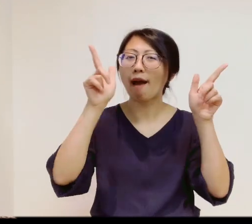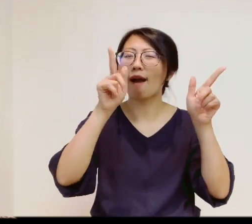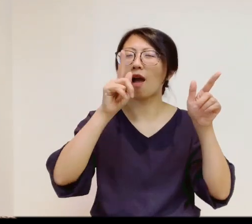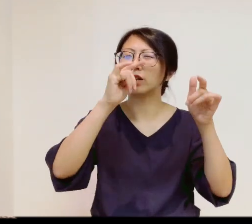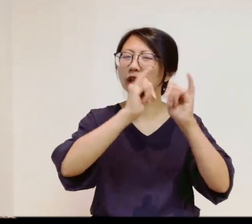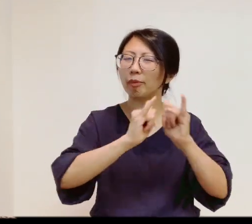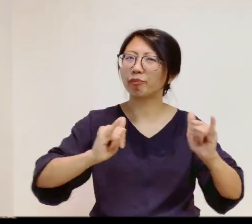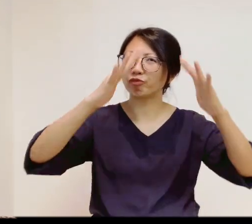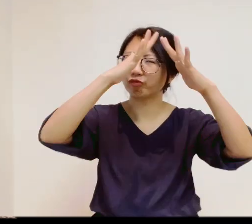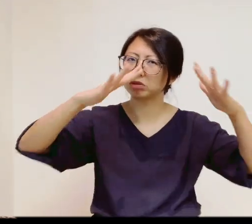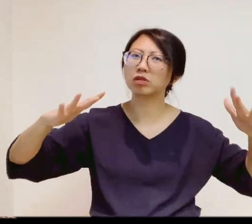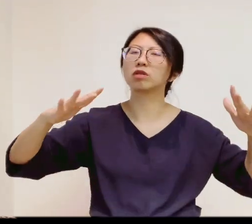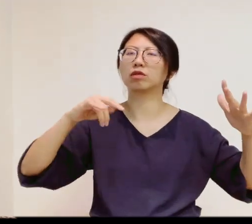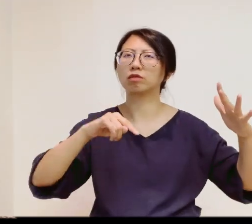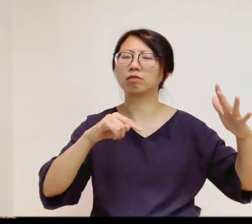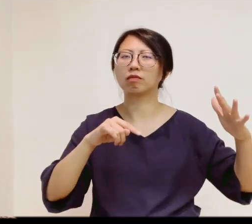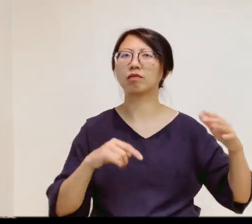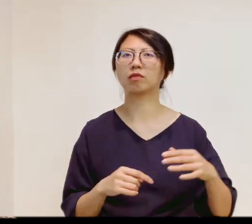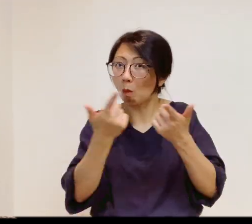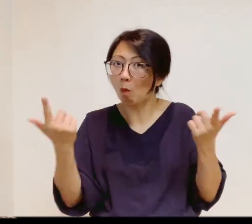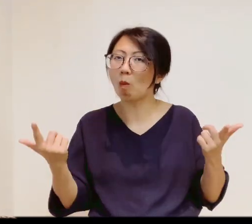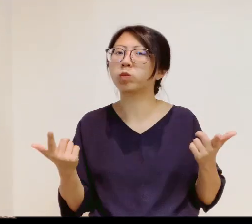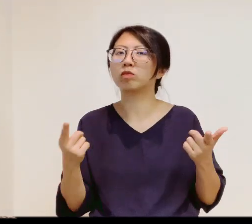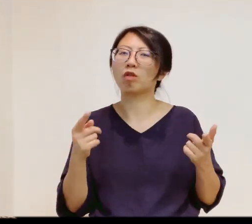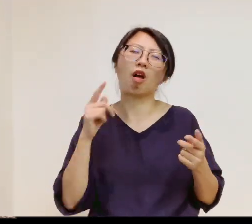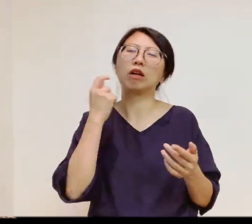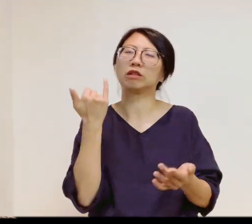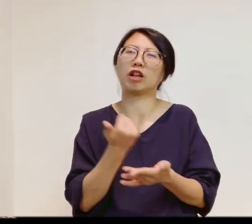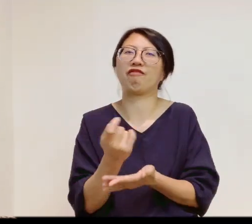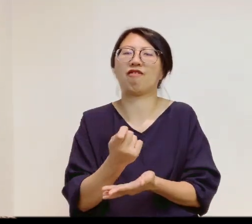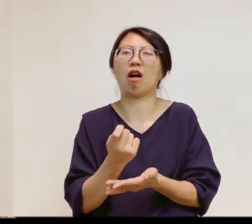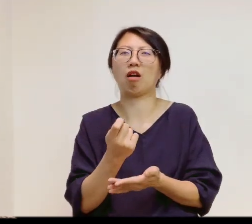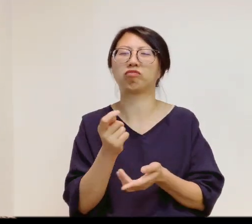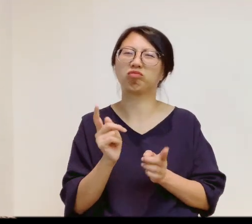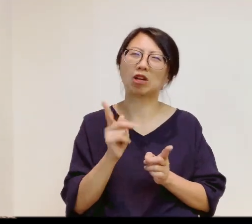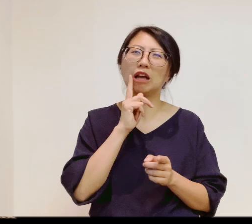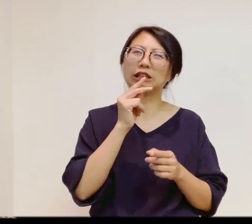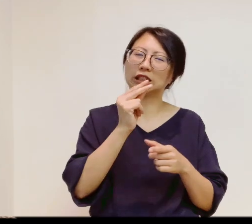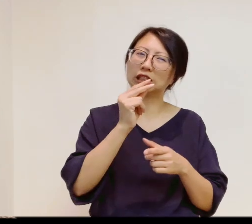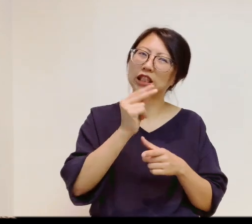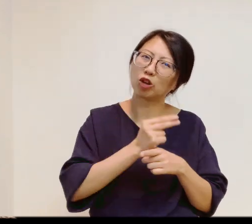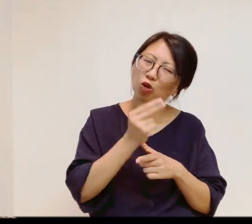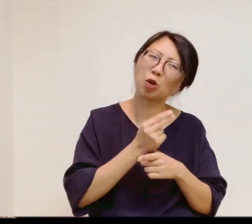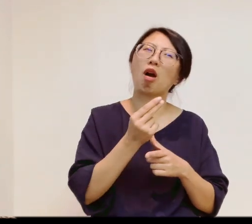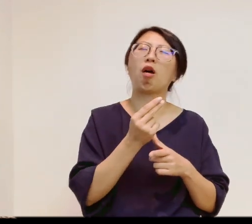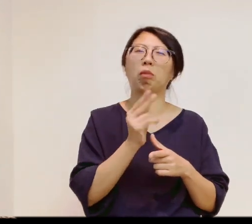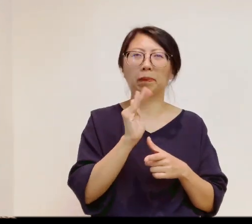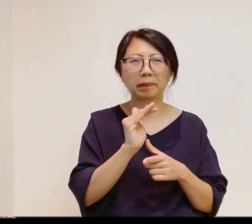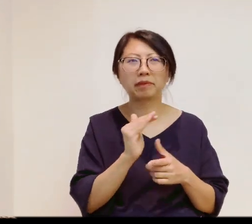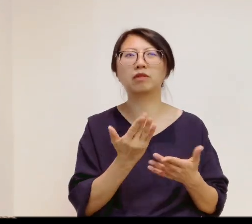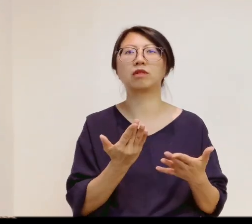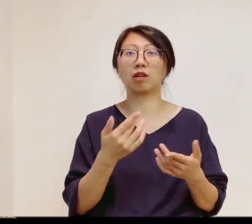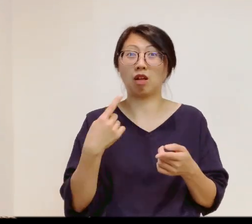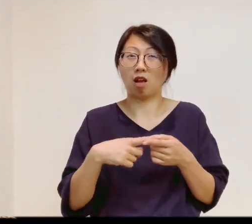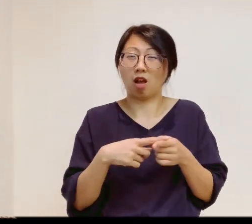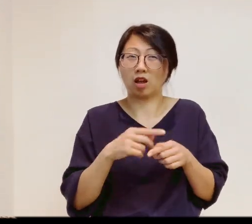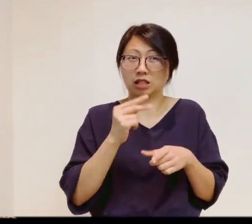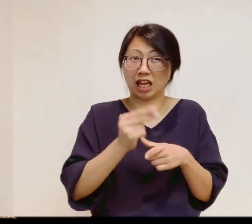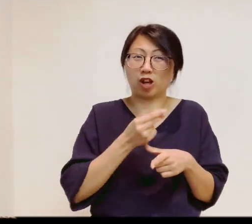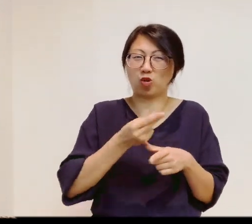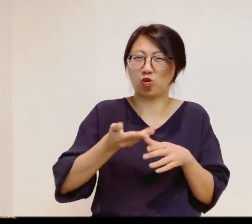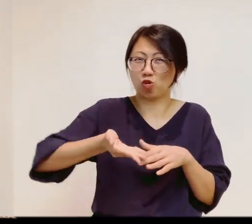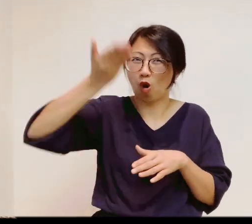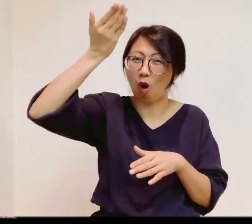辛裏邊咧，其實嗰啲嘅猶太人咧喺裏邊可以生存到嘅時間咧，平均大概七個月嘅啫，多數都係喺嗰度捱唔